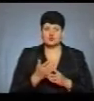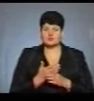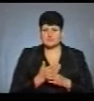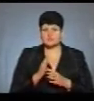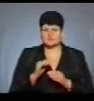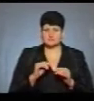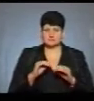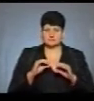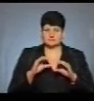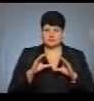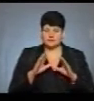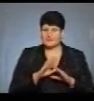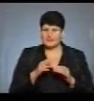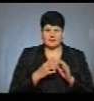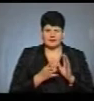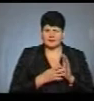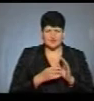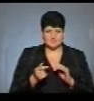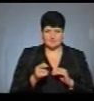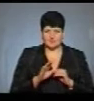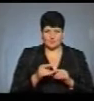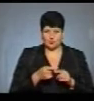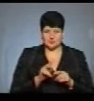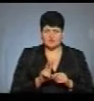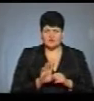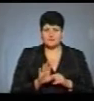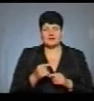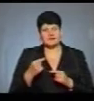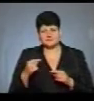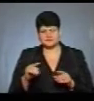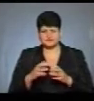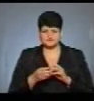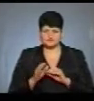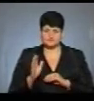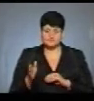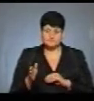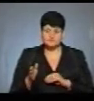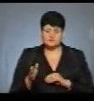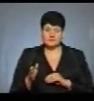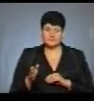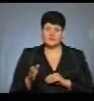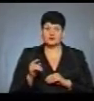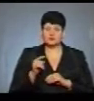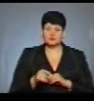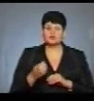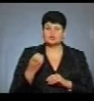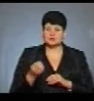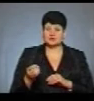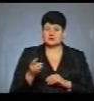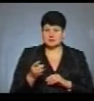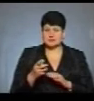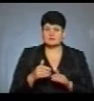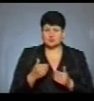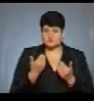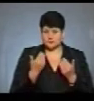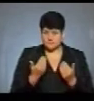виростати не на 19 гривень, помножена на 2, а в значно більшій сумі. Тому ще раз я би звернувся до